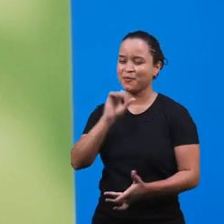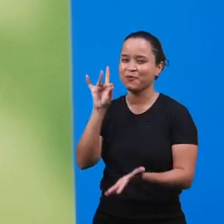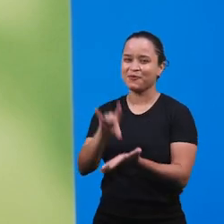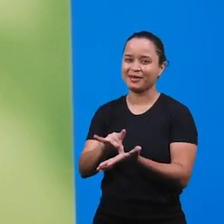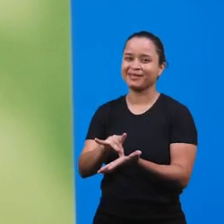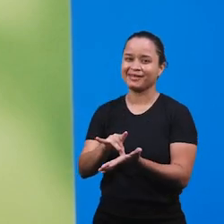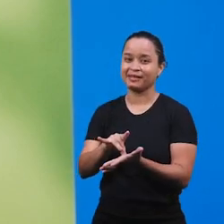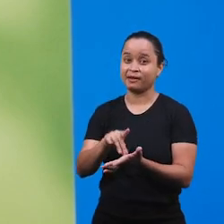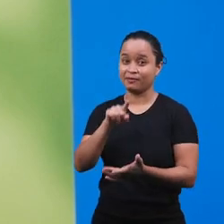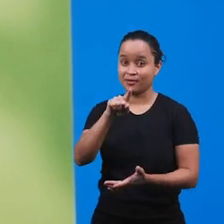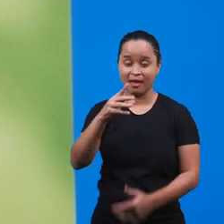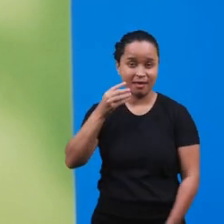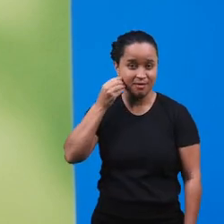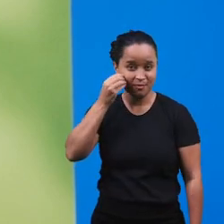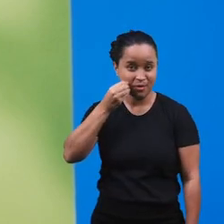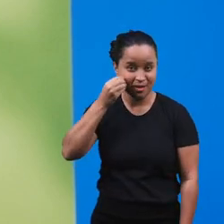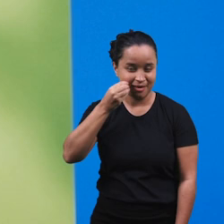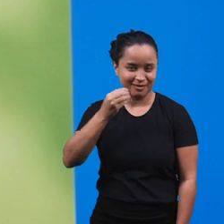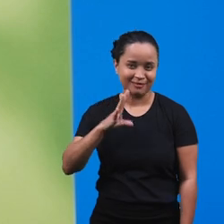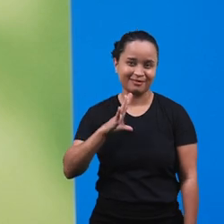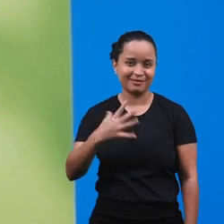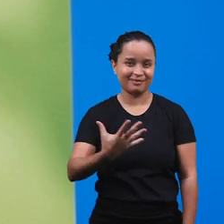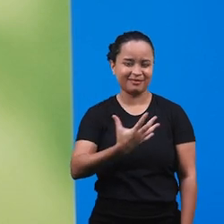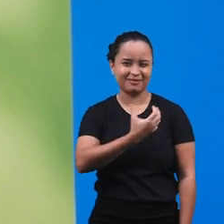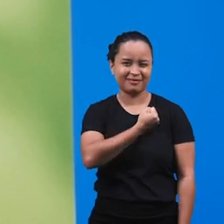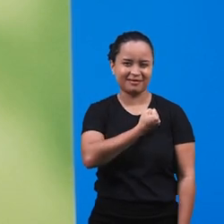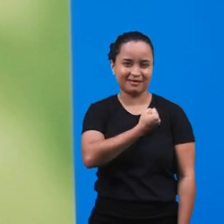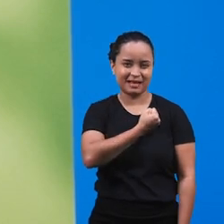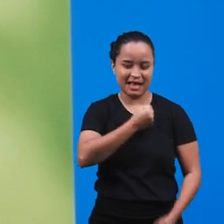Quand vous allez avoir une expérience de salut,